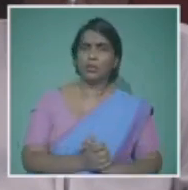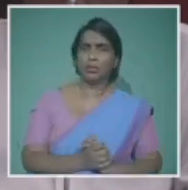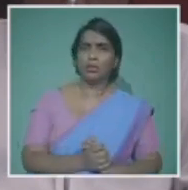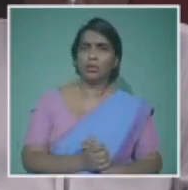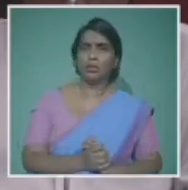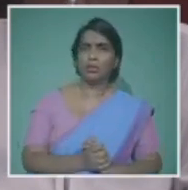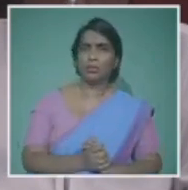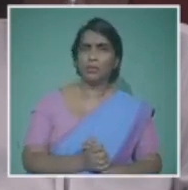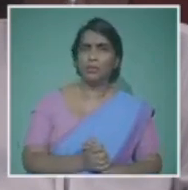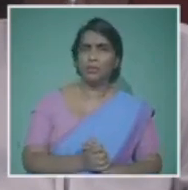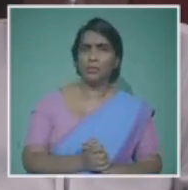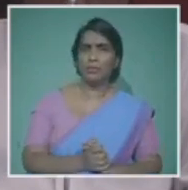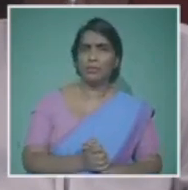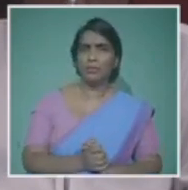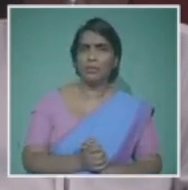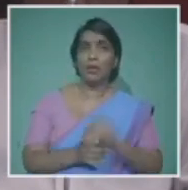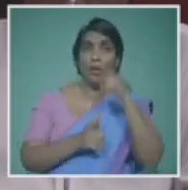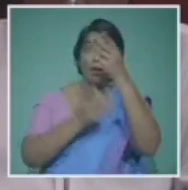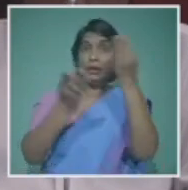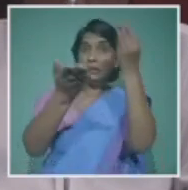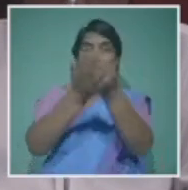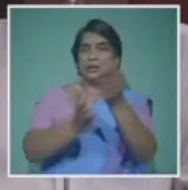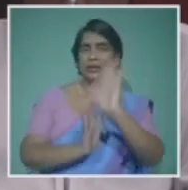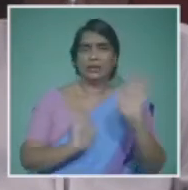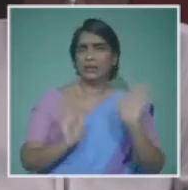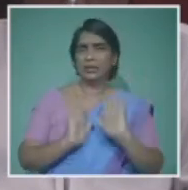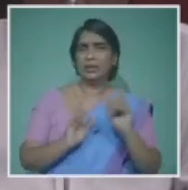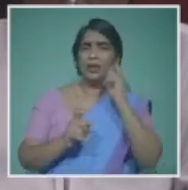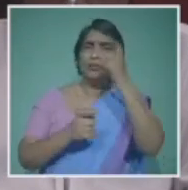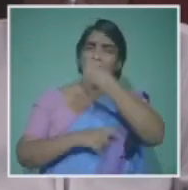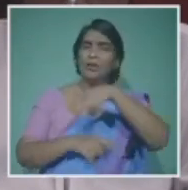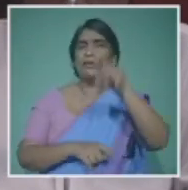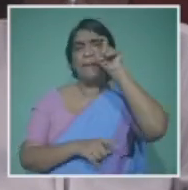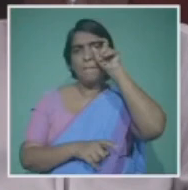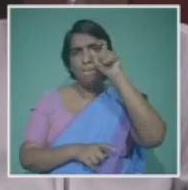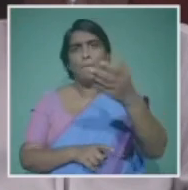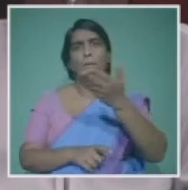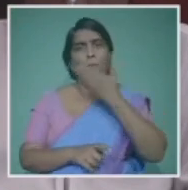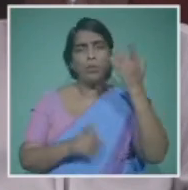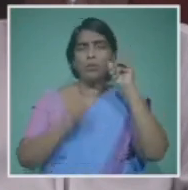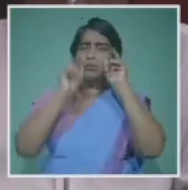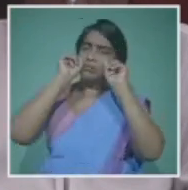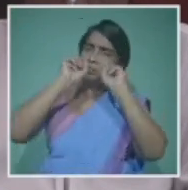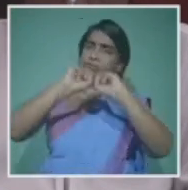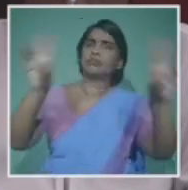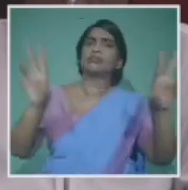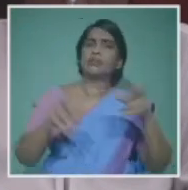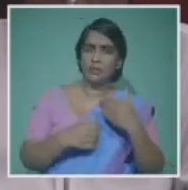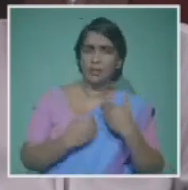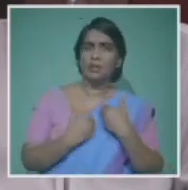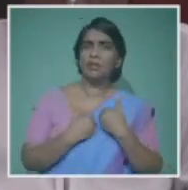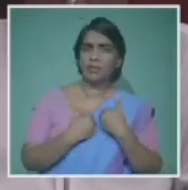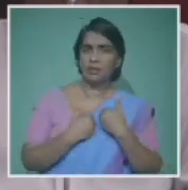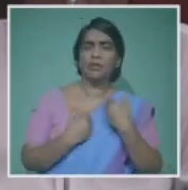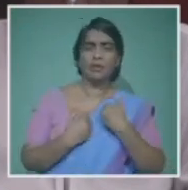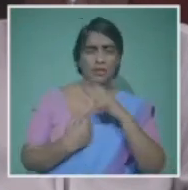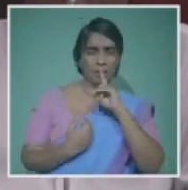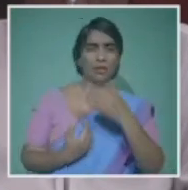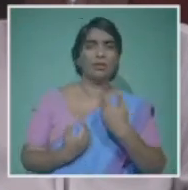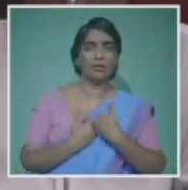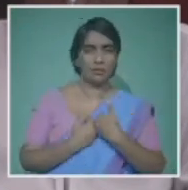Waktu kami betul tu baru baru dekat ni bayi. Jangan sahaja kita balas nampul orang daripada perdasian dekat bu. Mang kira mama